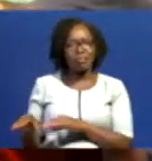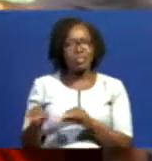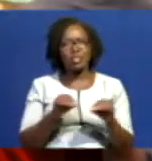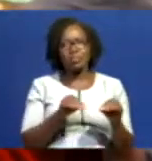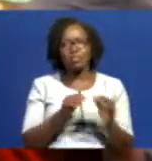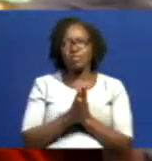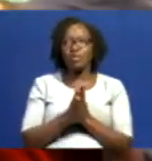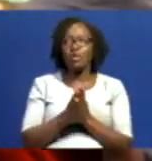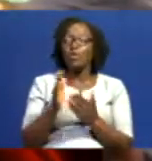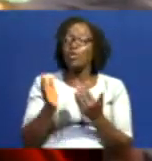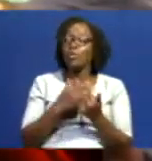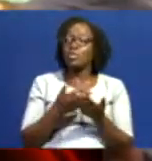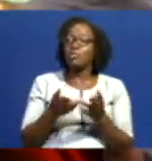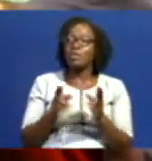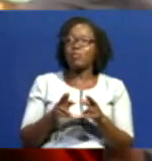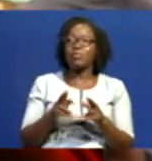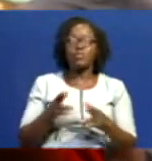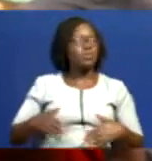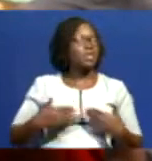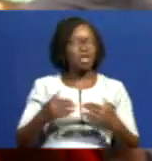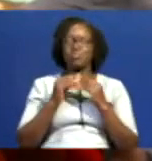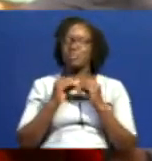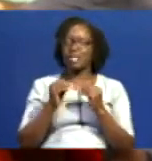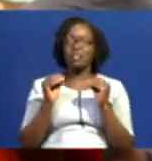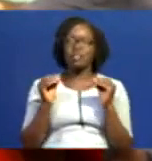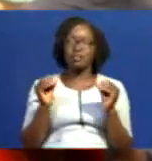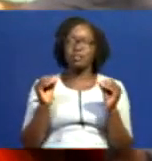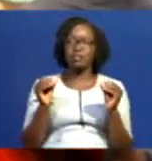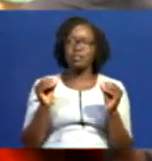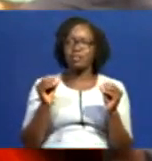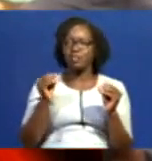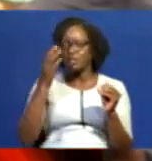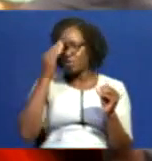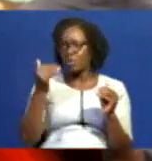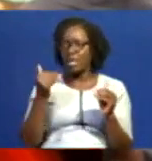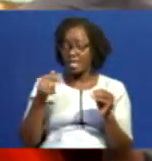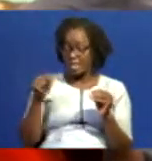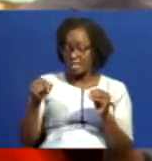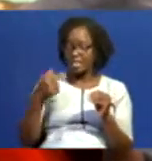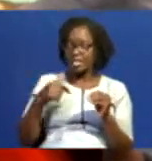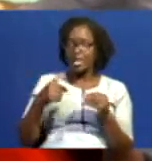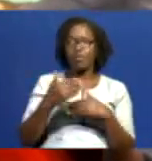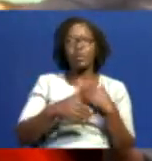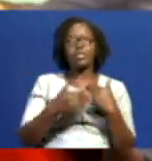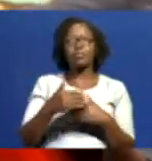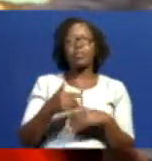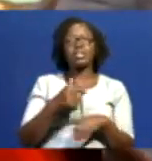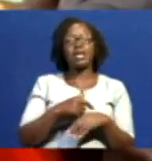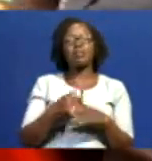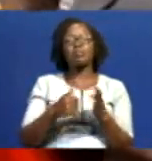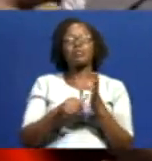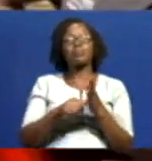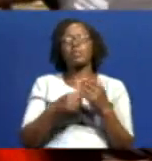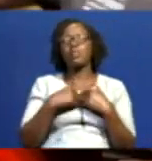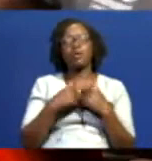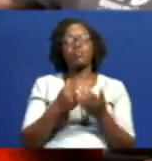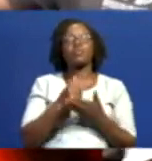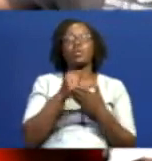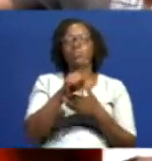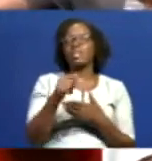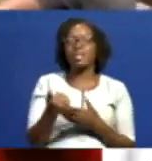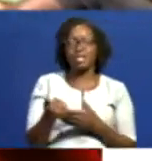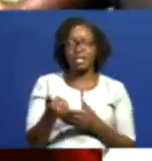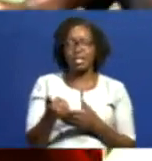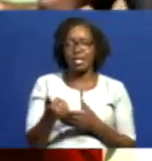Kitu ndio ilifanyika haitufurahishi. Manake huyu ni jirani yetu. Wakati tuko na shida tunaongea, tunasaidiana.